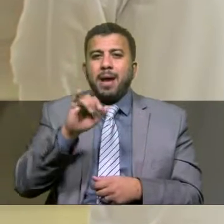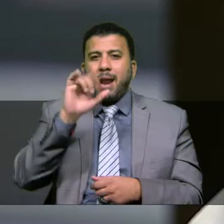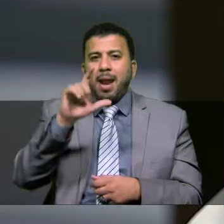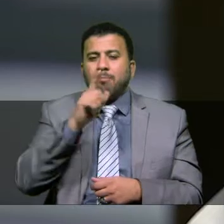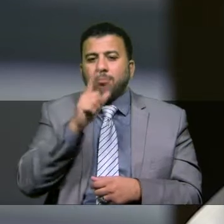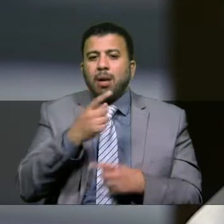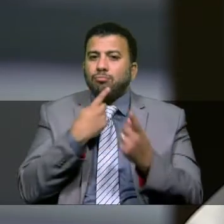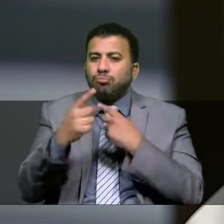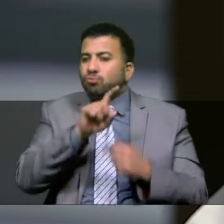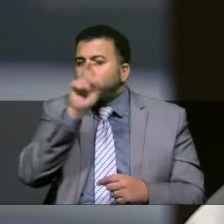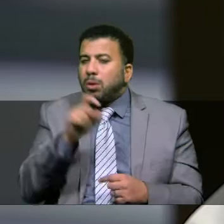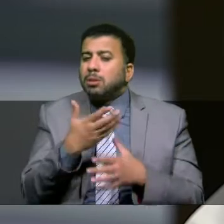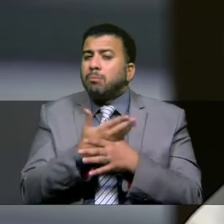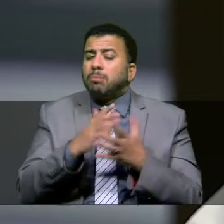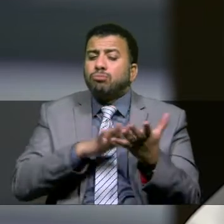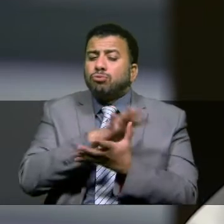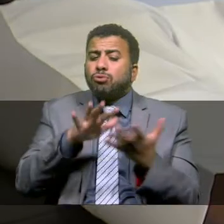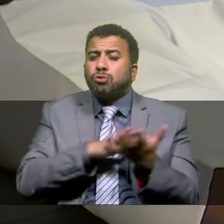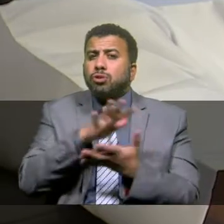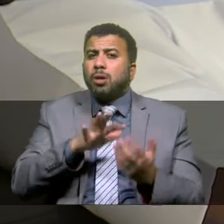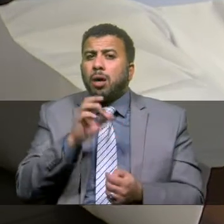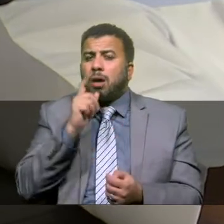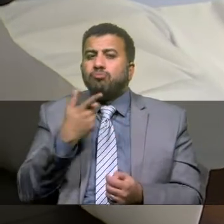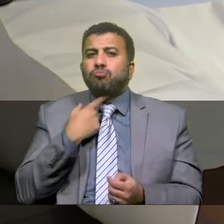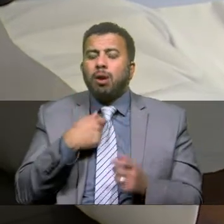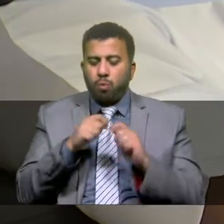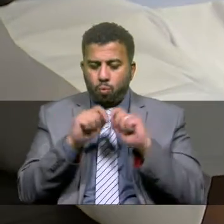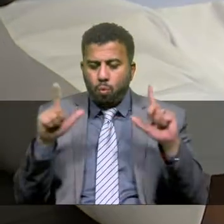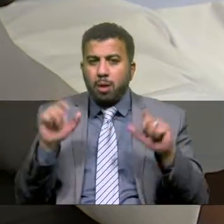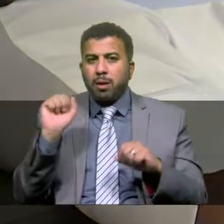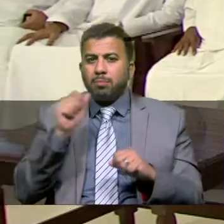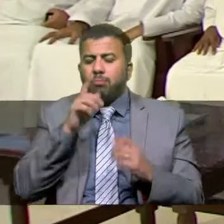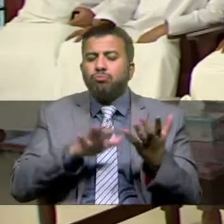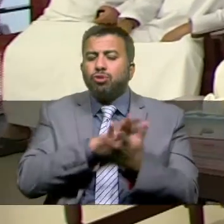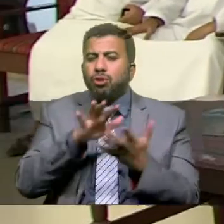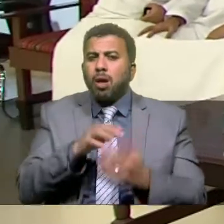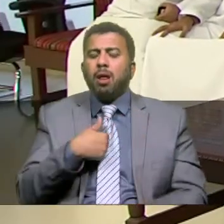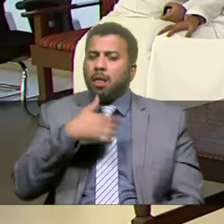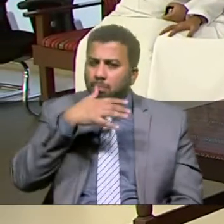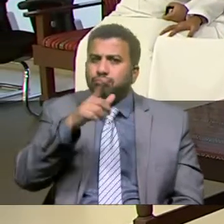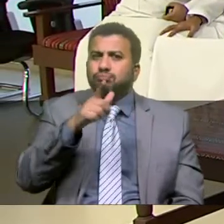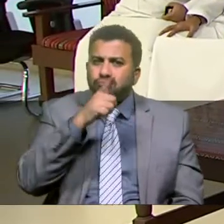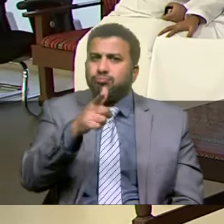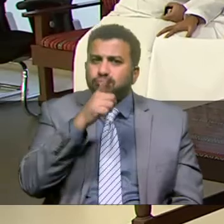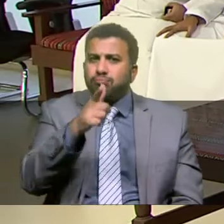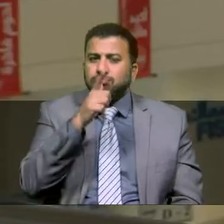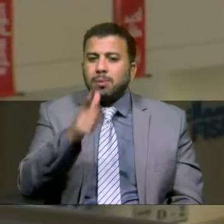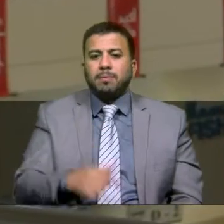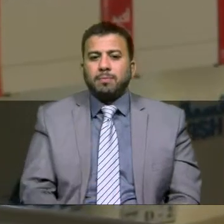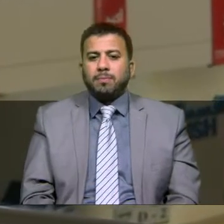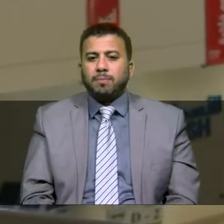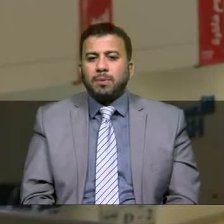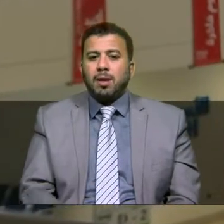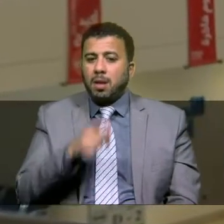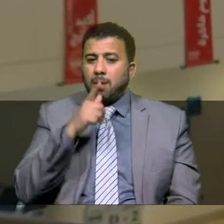النقاش أمامهم من خلال اللقاء الذي سعوا فيه إلى توضيح طبيعة العقبات التي تواجههم. يكفينا أن